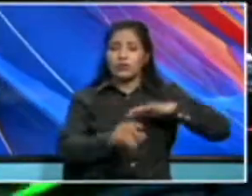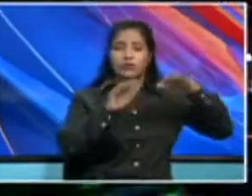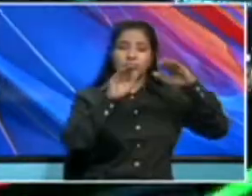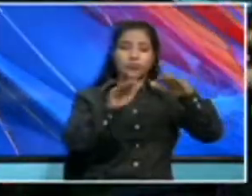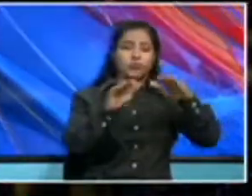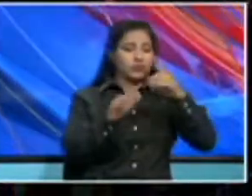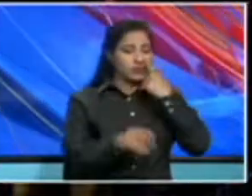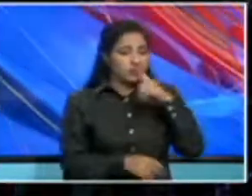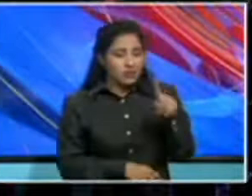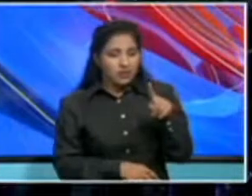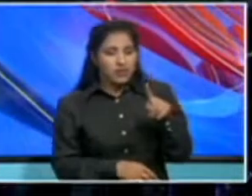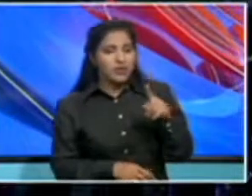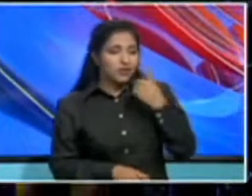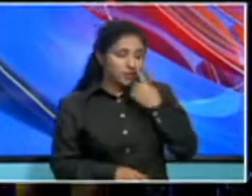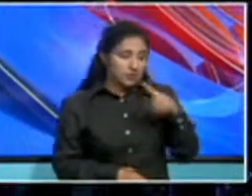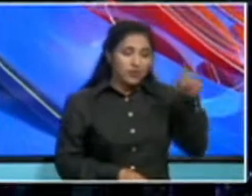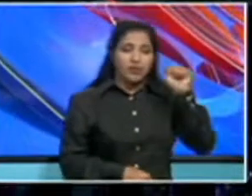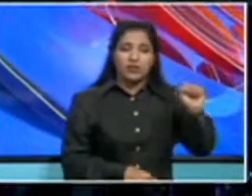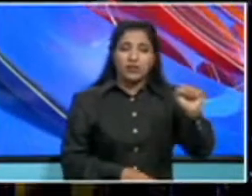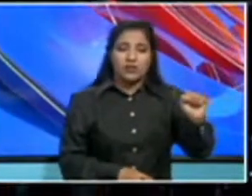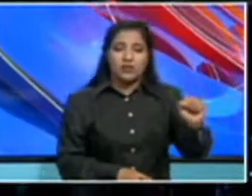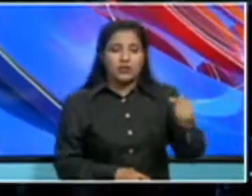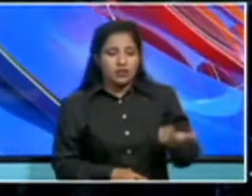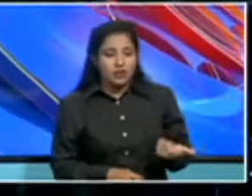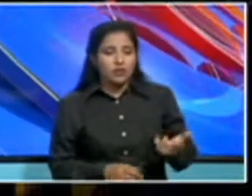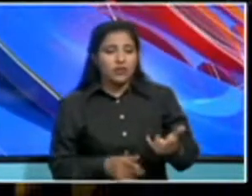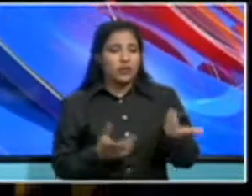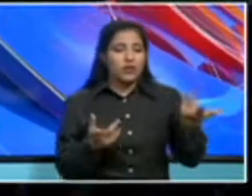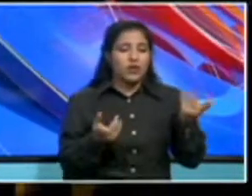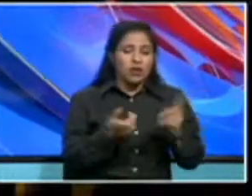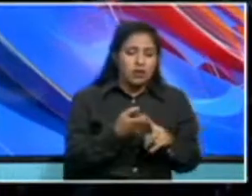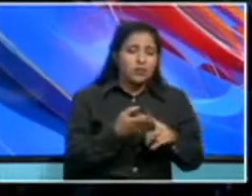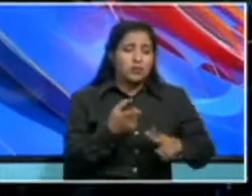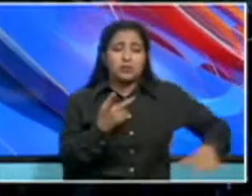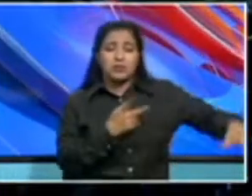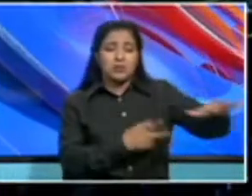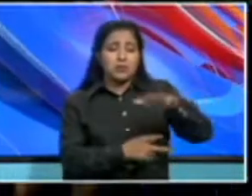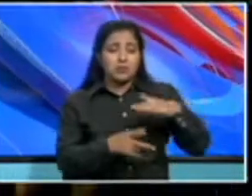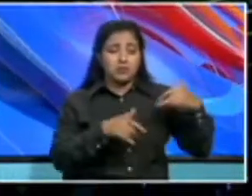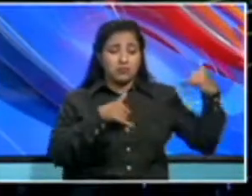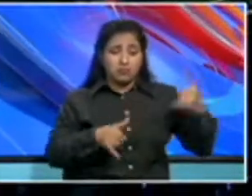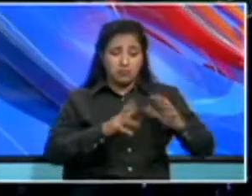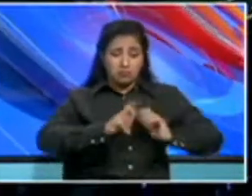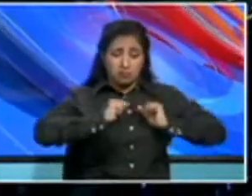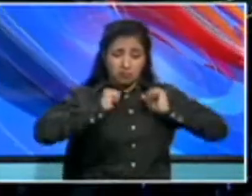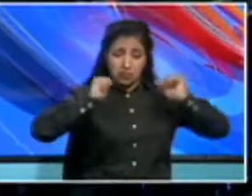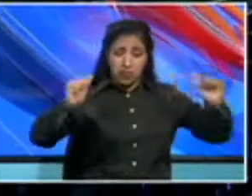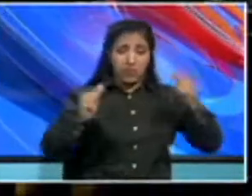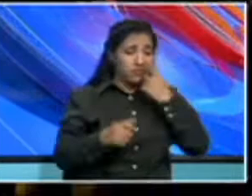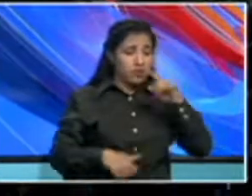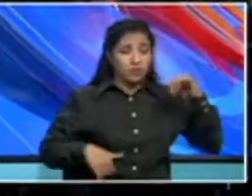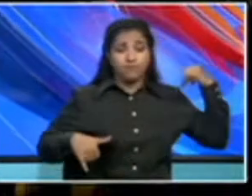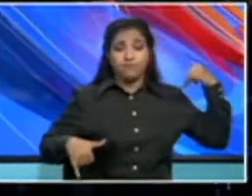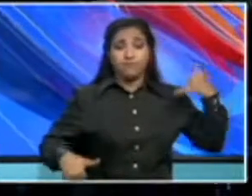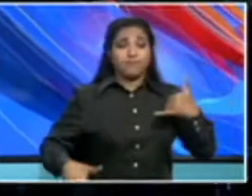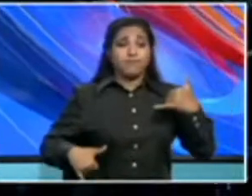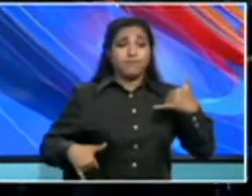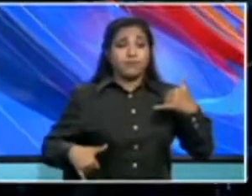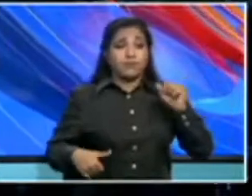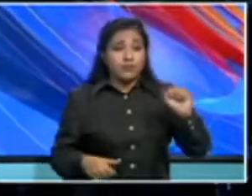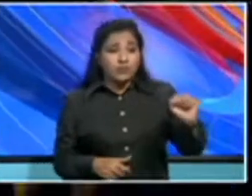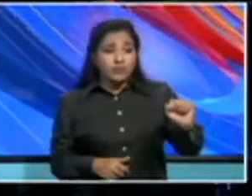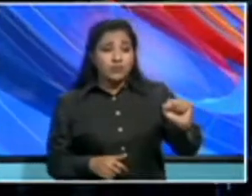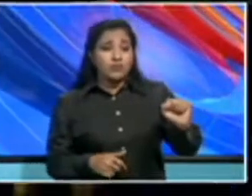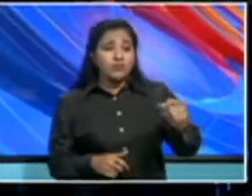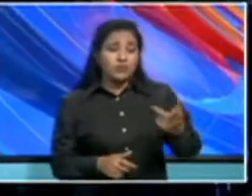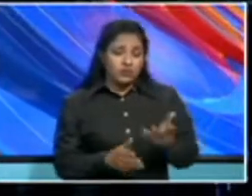मान छे जगत जुए विकास कुछ भव्य शक्ति गुर्जरी